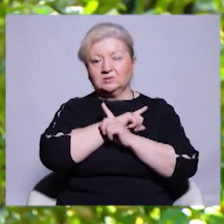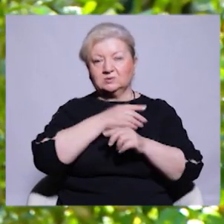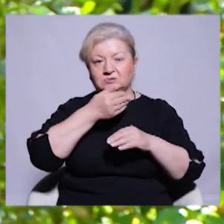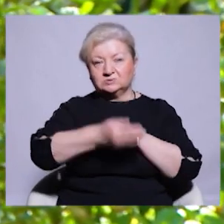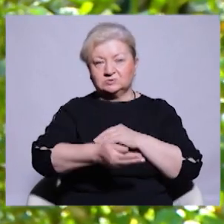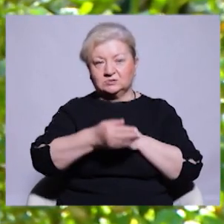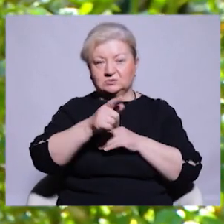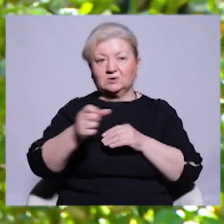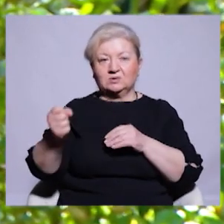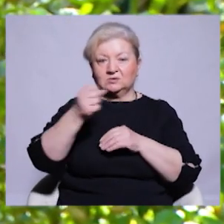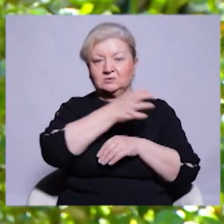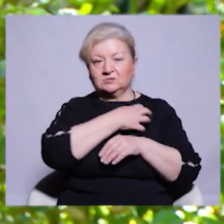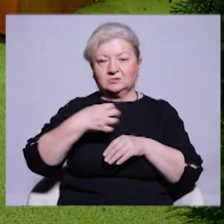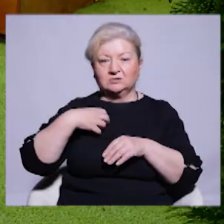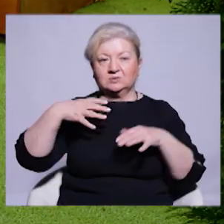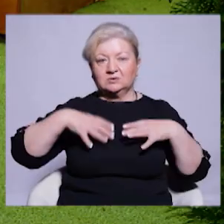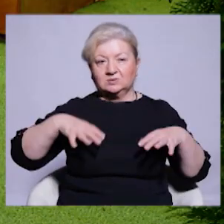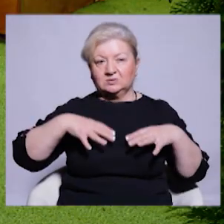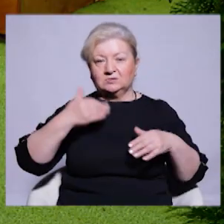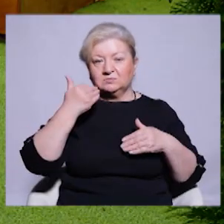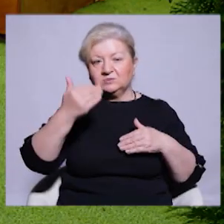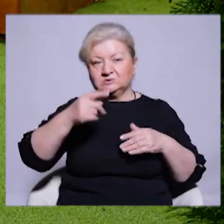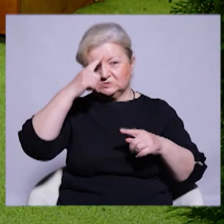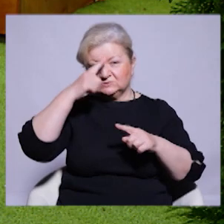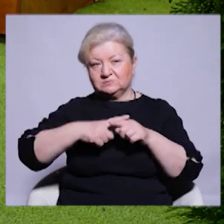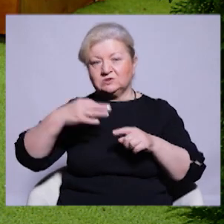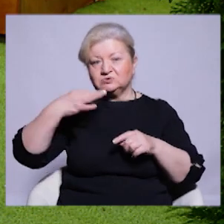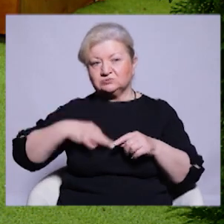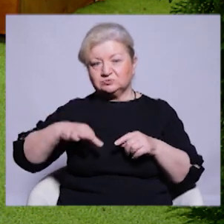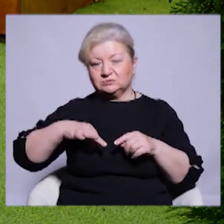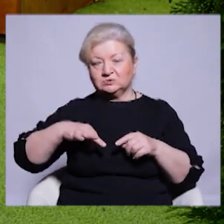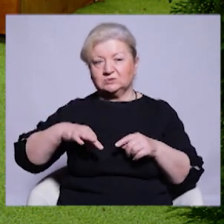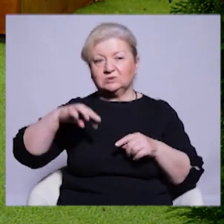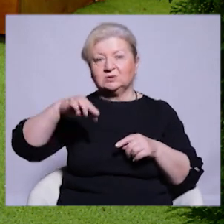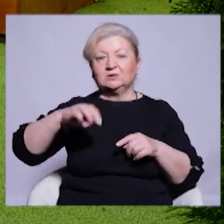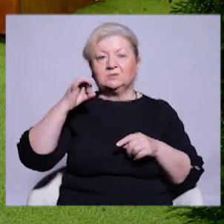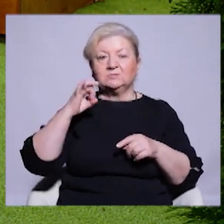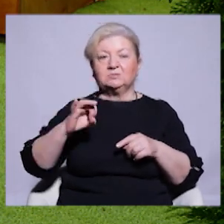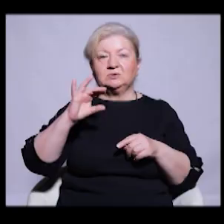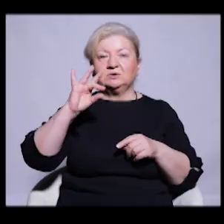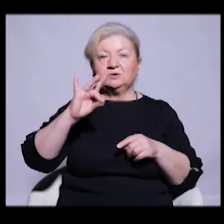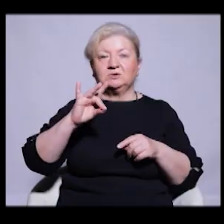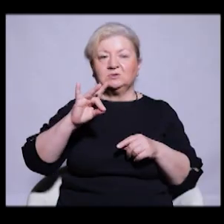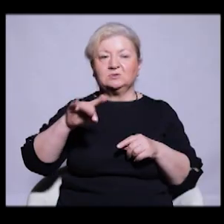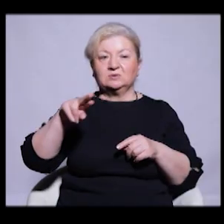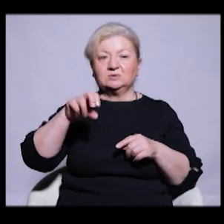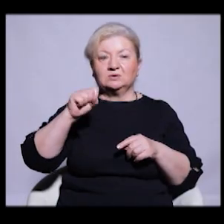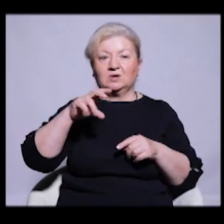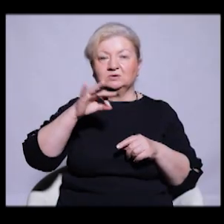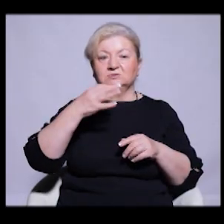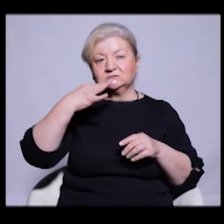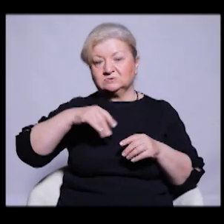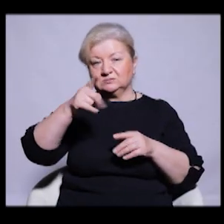გარდაცვალების შემდეგ ტახტზე ადის ქართლის მეფის მისი ძმისშვილი მირდატი. სწორედ მირდატის ძე